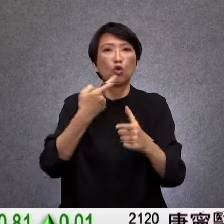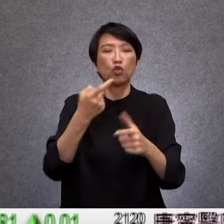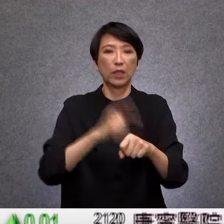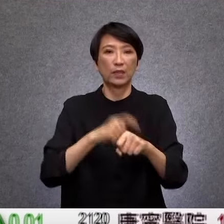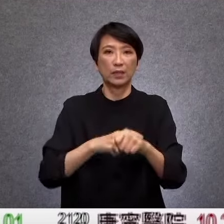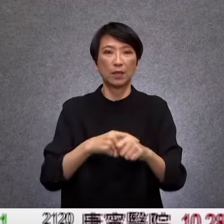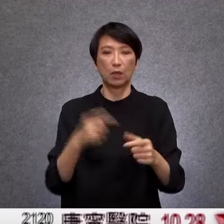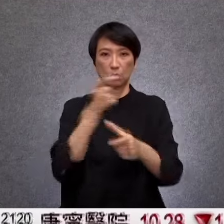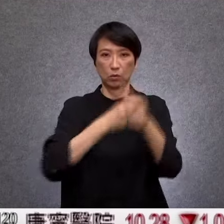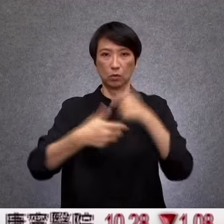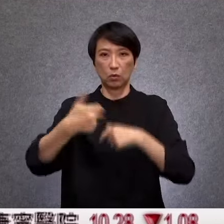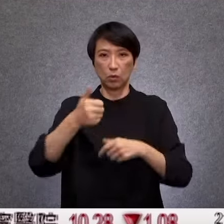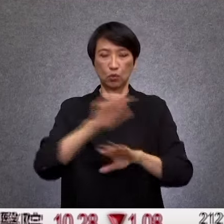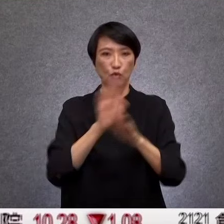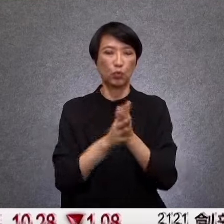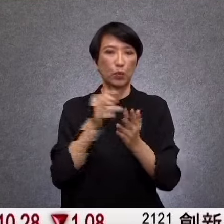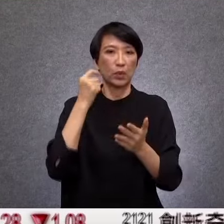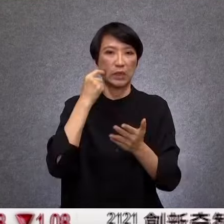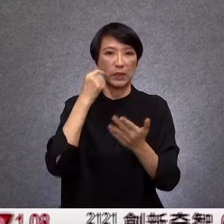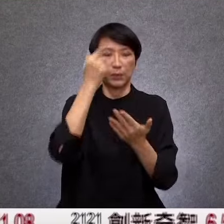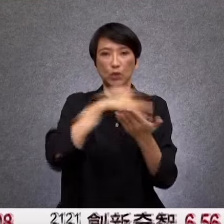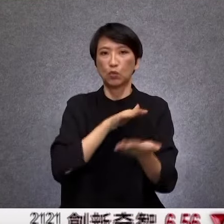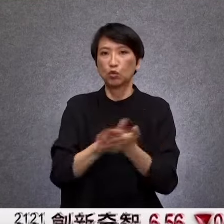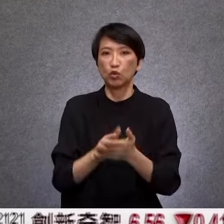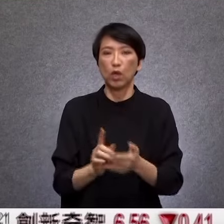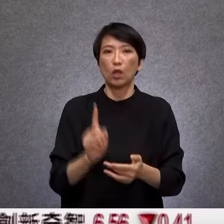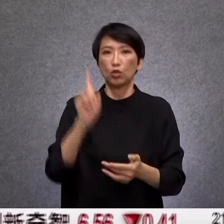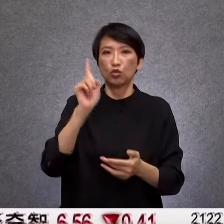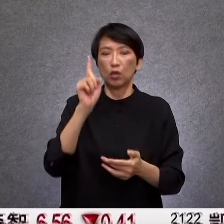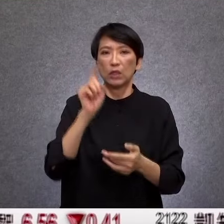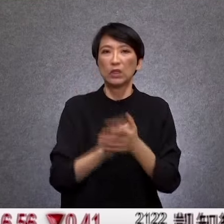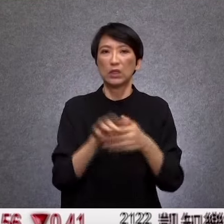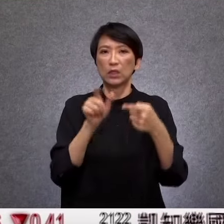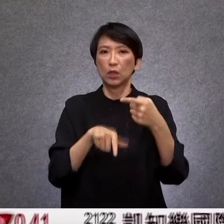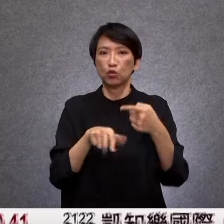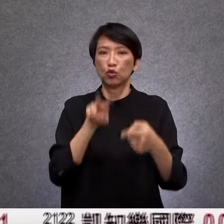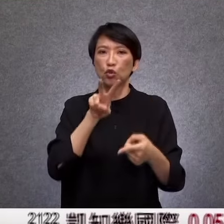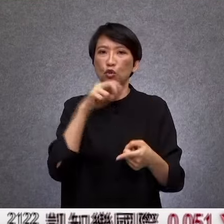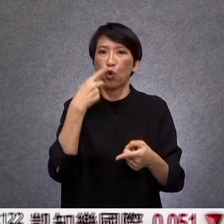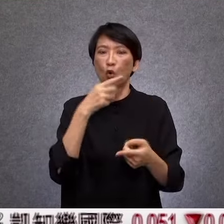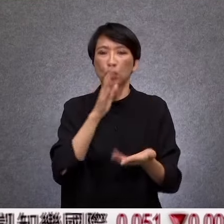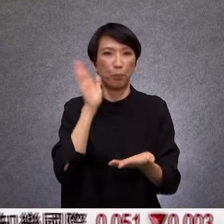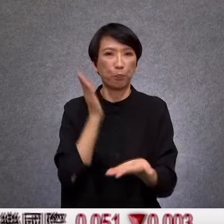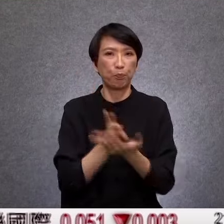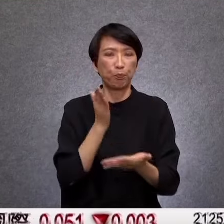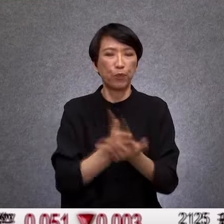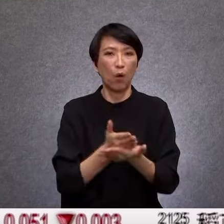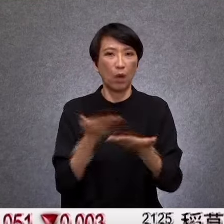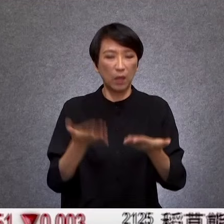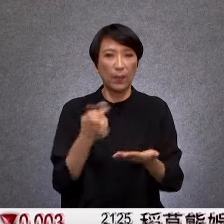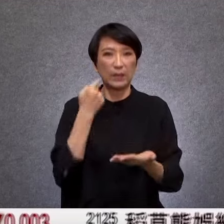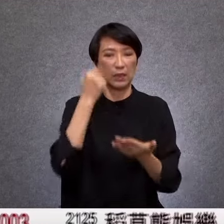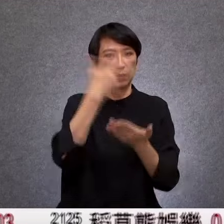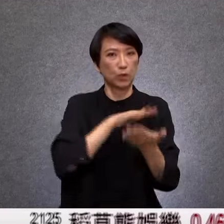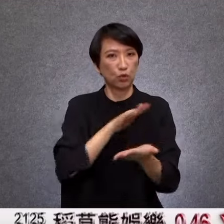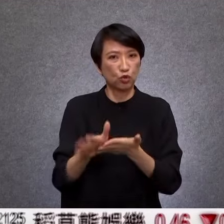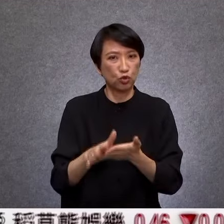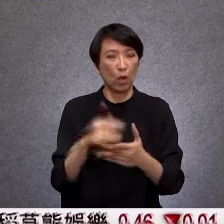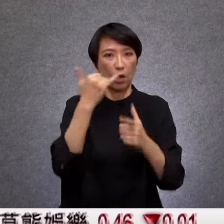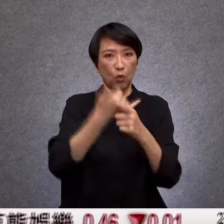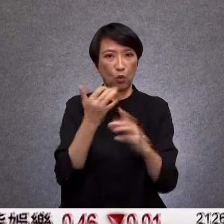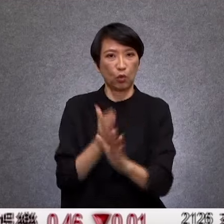跌。咁其實一個月左右嘅時間，司長就全面撤辣啦，即上個月嘅口風都相對緊啲啦。見到今日就已